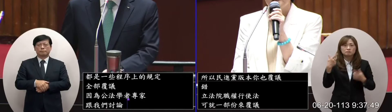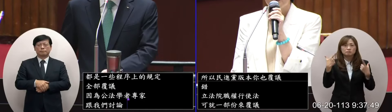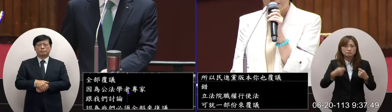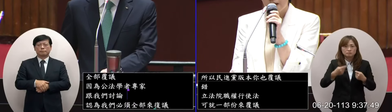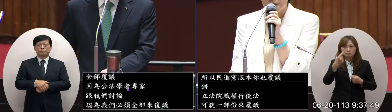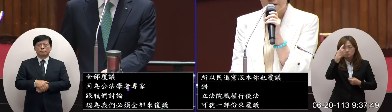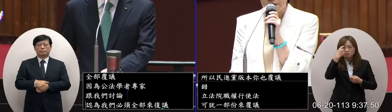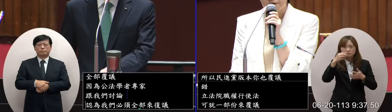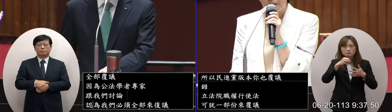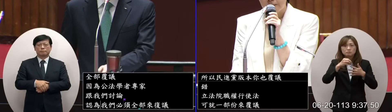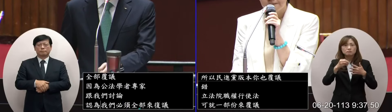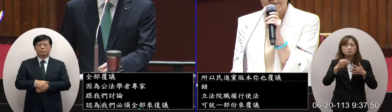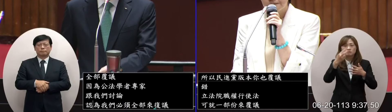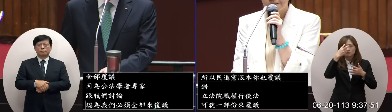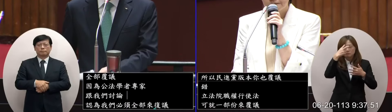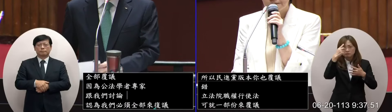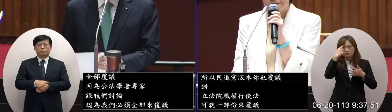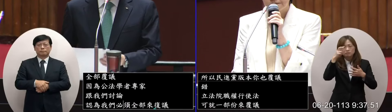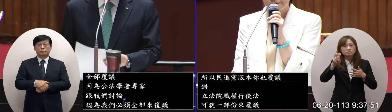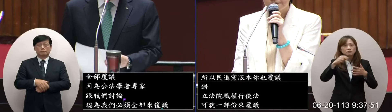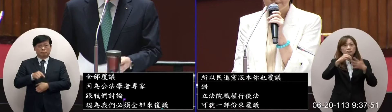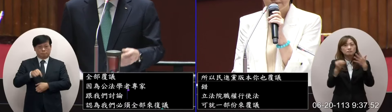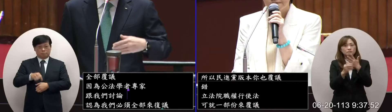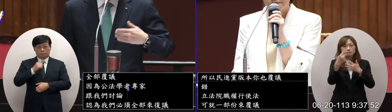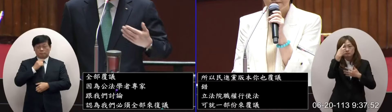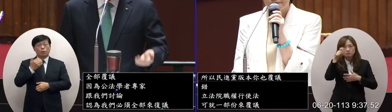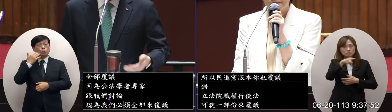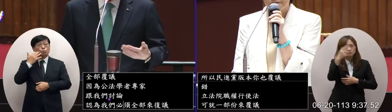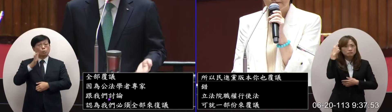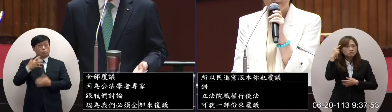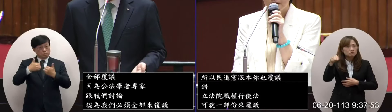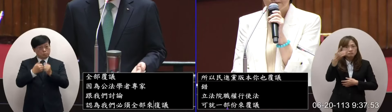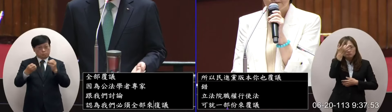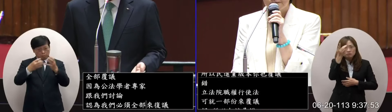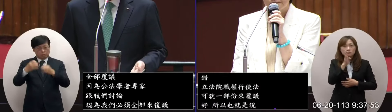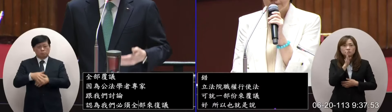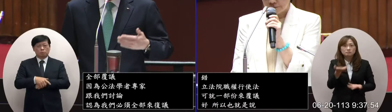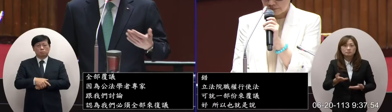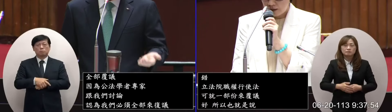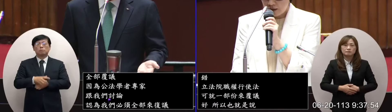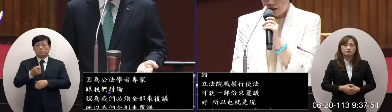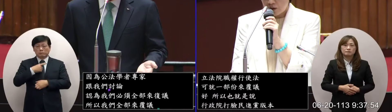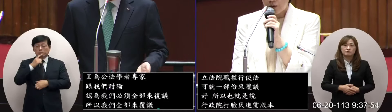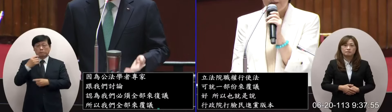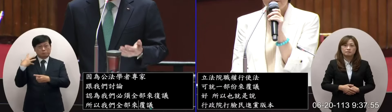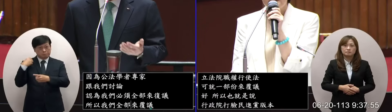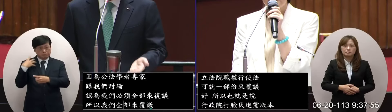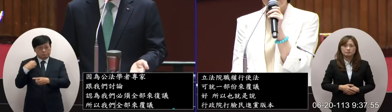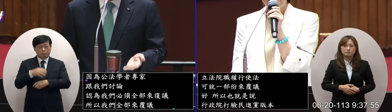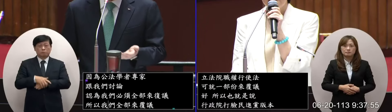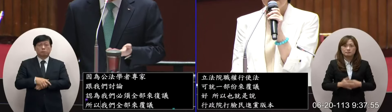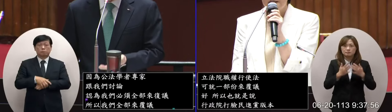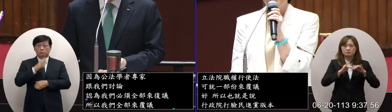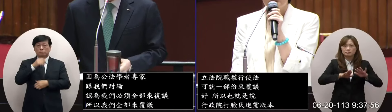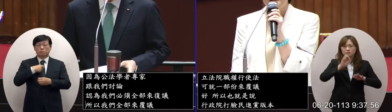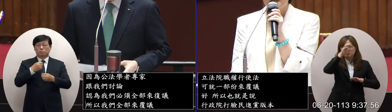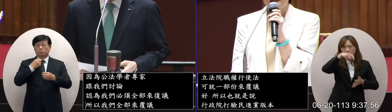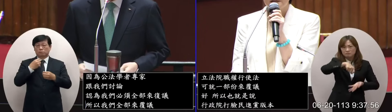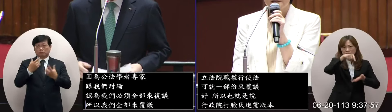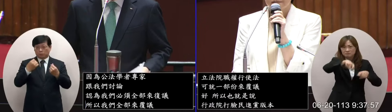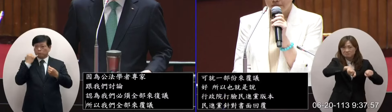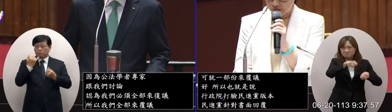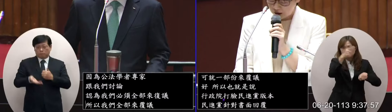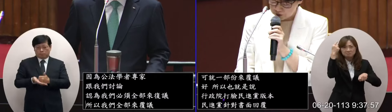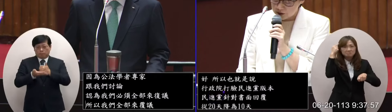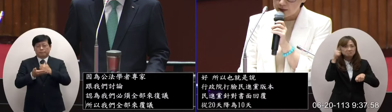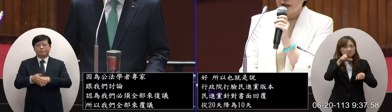为10天，你认为挚爱难行是吗？ 哎，这个如果有机会讨论的话，是要维持这个案子。 所以民进党版本你也觉得 我